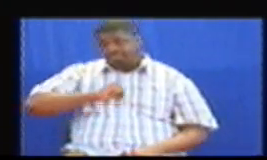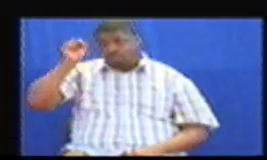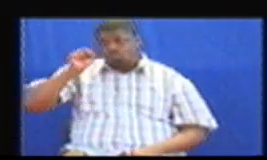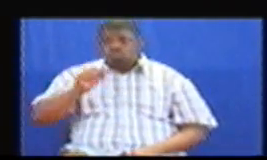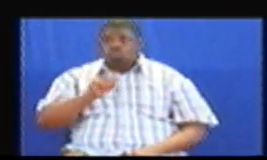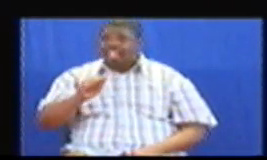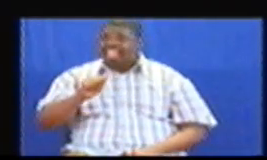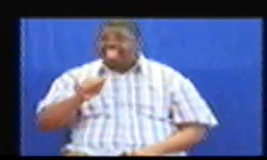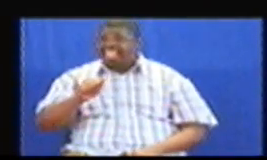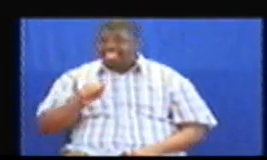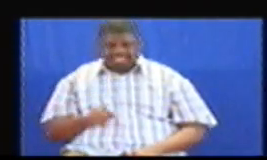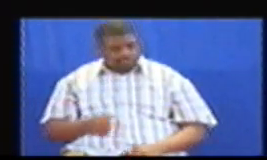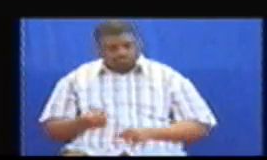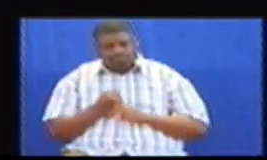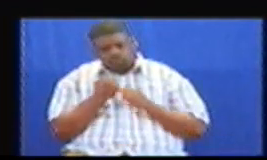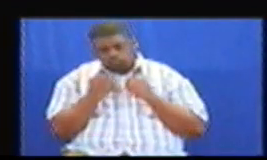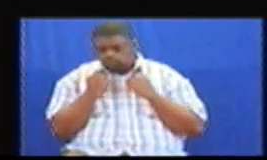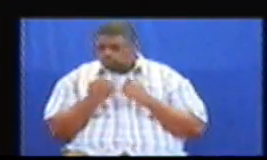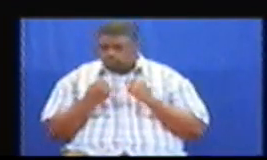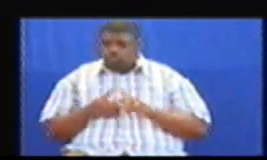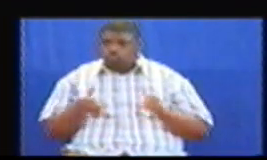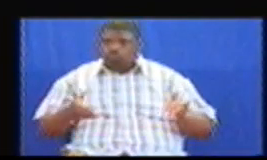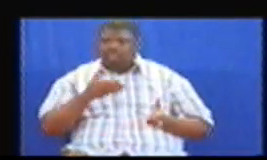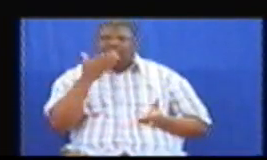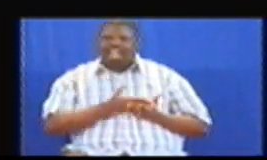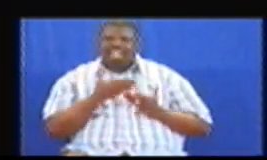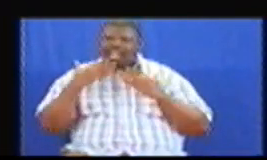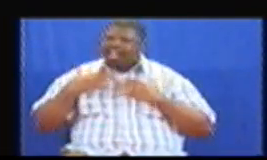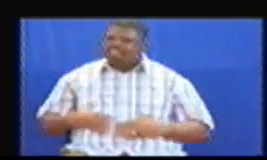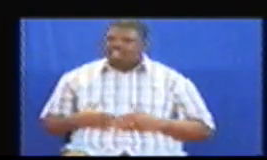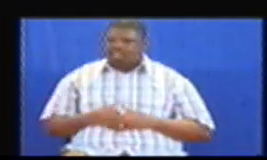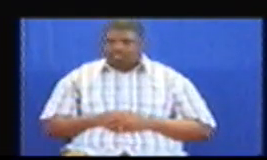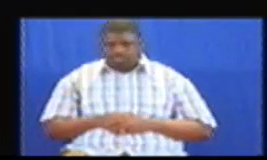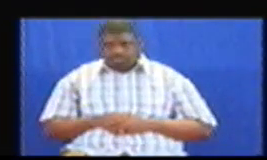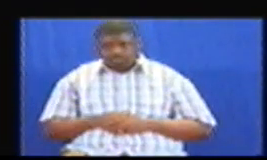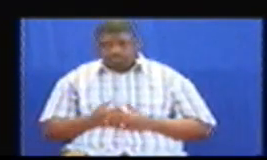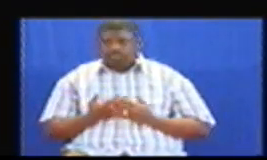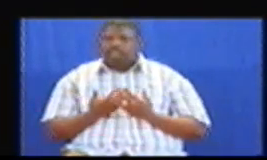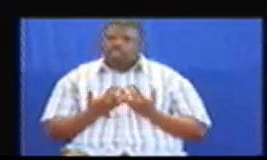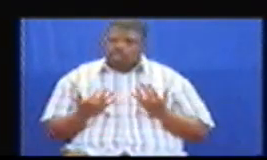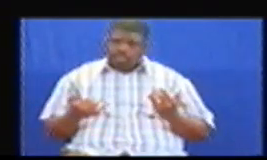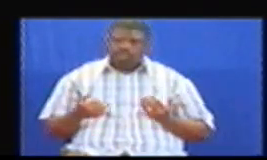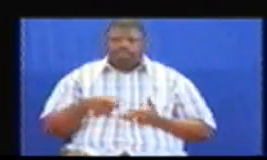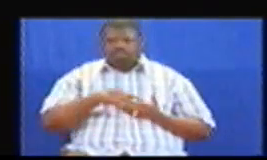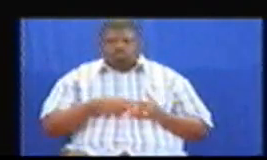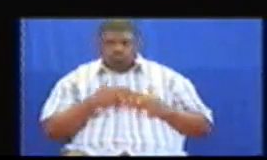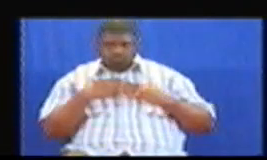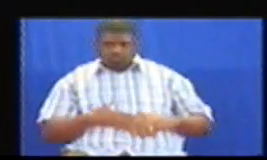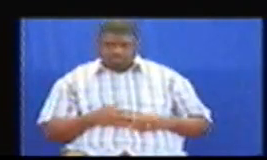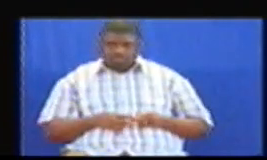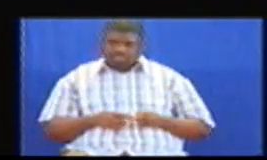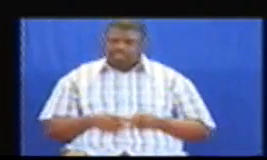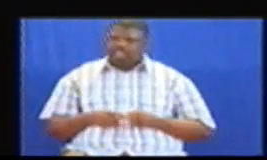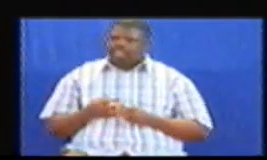Tumefanya juhudi kubwa sana kwenye haki ya afya. Idadi ya vituo vya afya, idadi ya